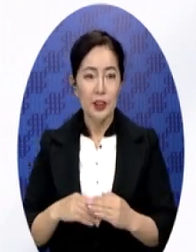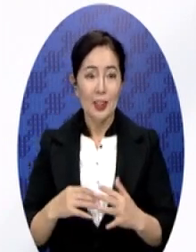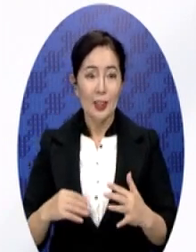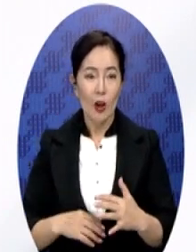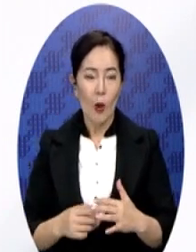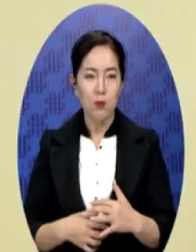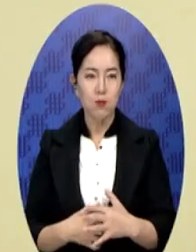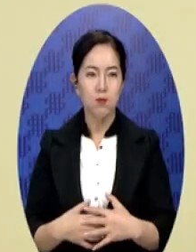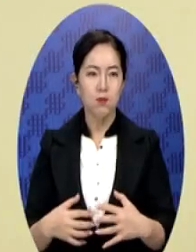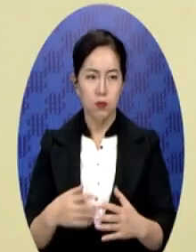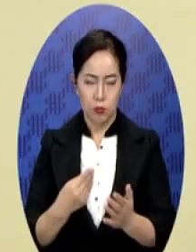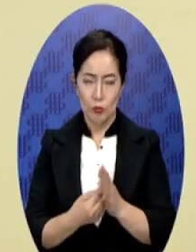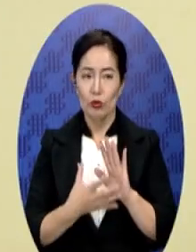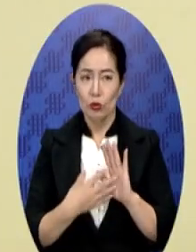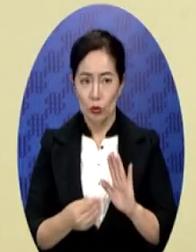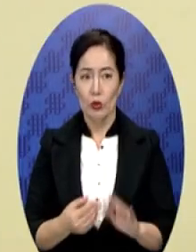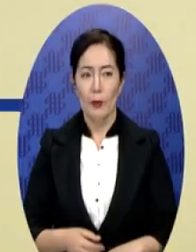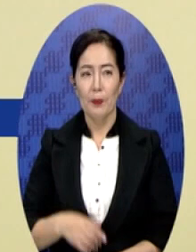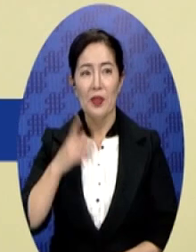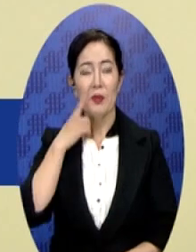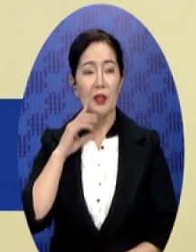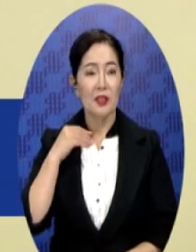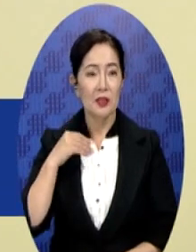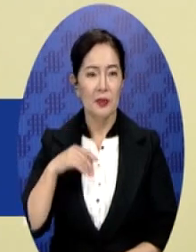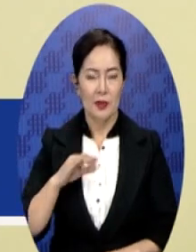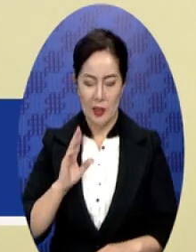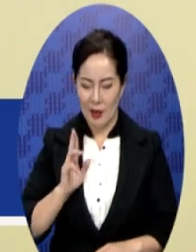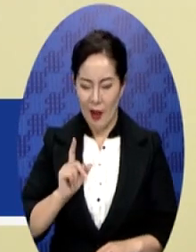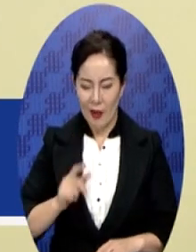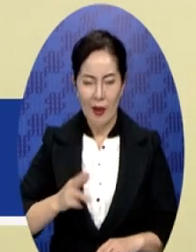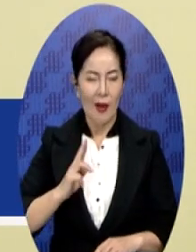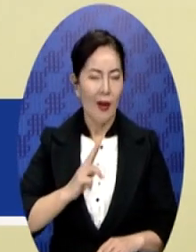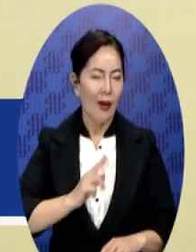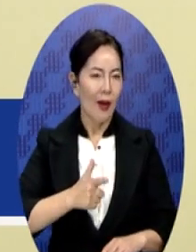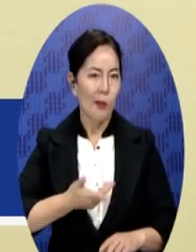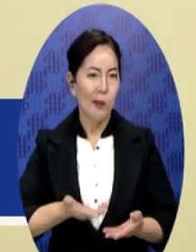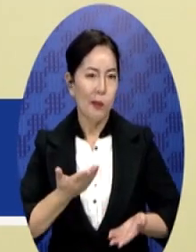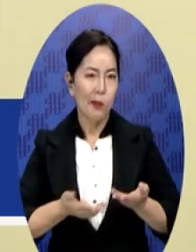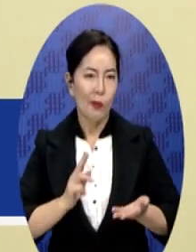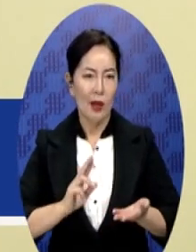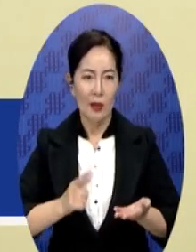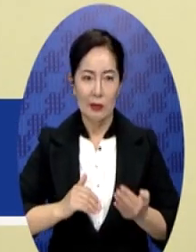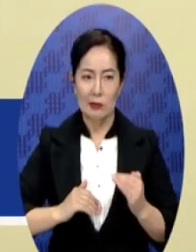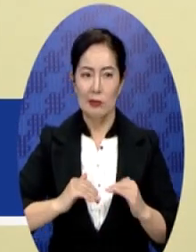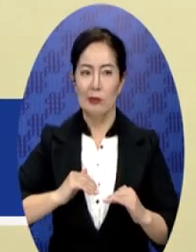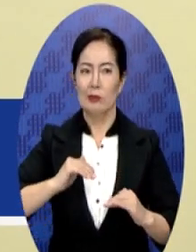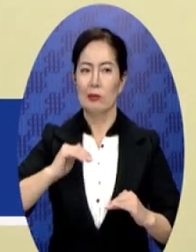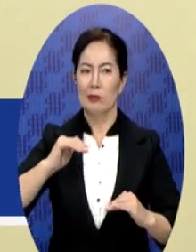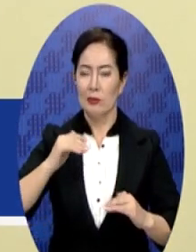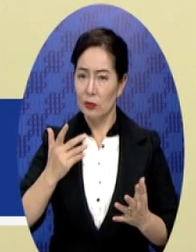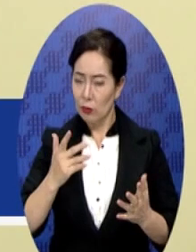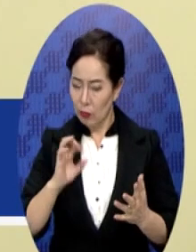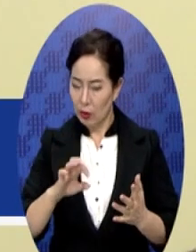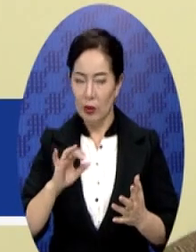нөлөөлдөг. Жирэмсэн эмэгтэйчүүд маань ерөнхийдөө жингийн илүүдэлтэй байна гэдэг бол эцэс нөөг төрөлтийн явцад ерөнхийдөө